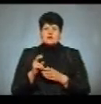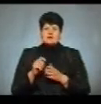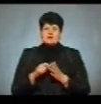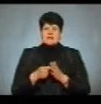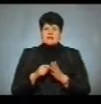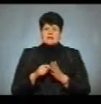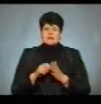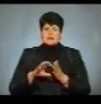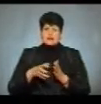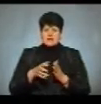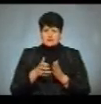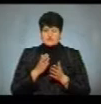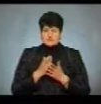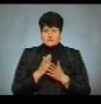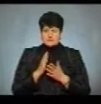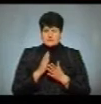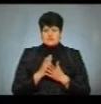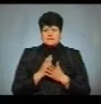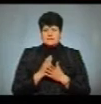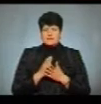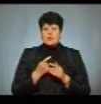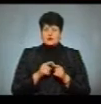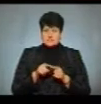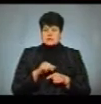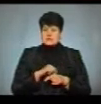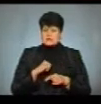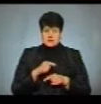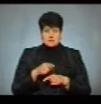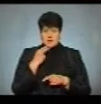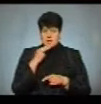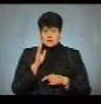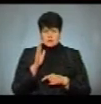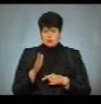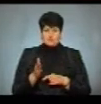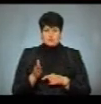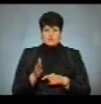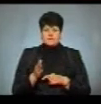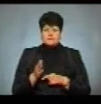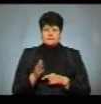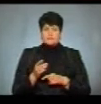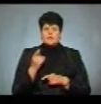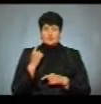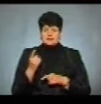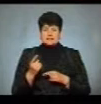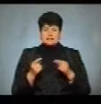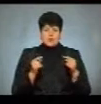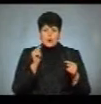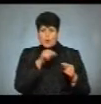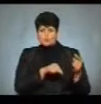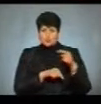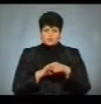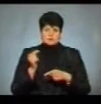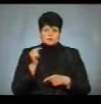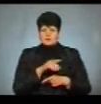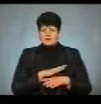який знаходиться в помешканні співвласника. Оце саме краще буде варіант, і один на одного не буде спихати.